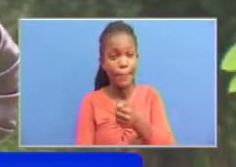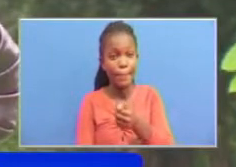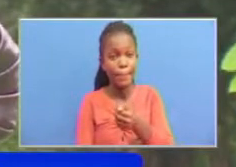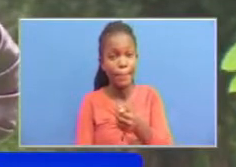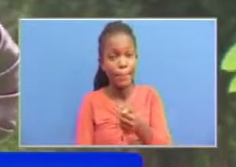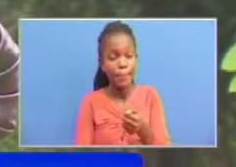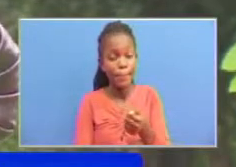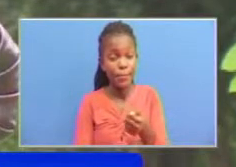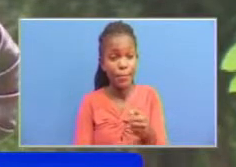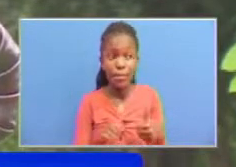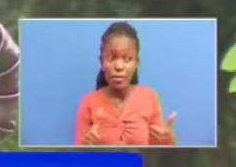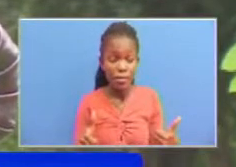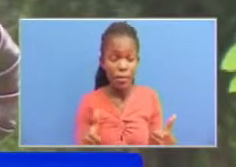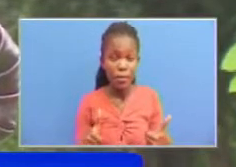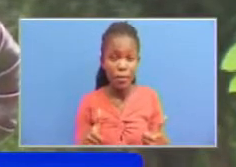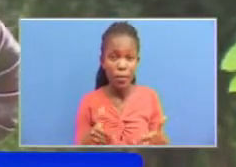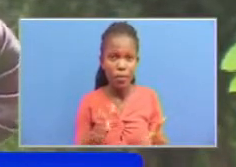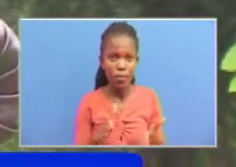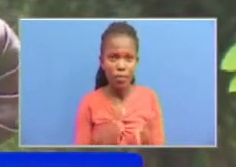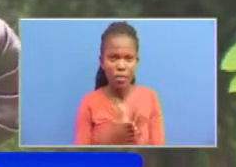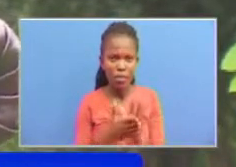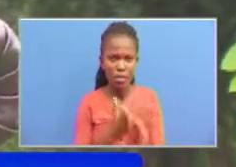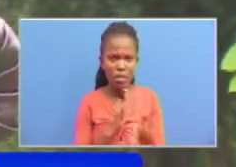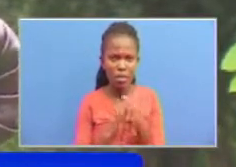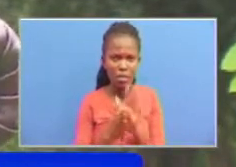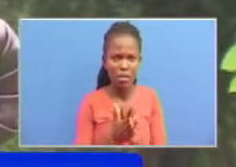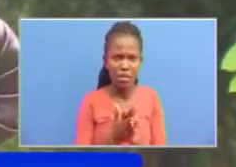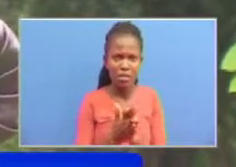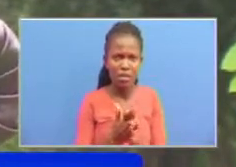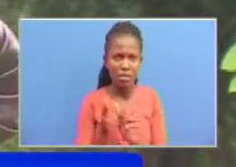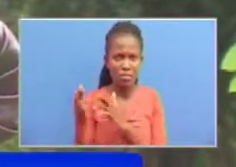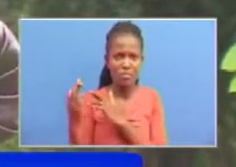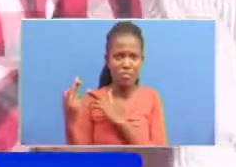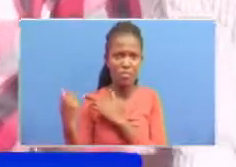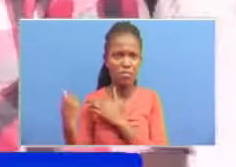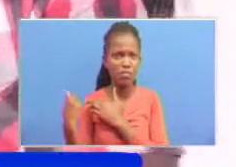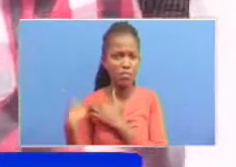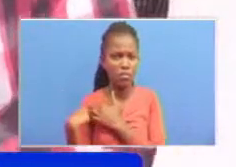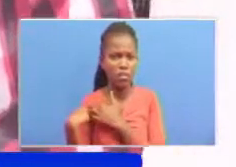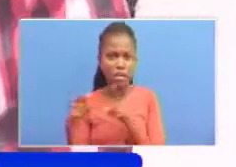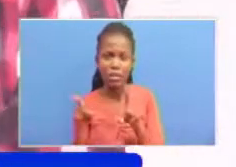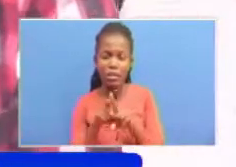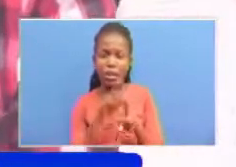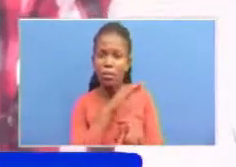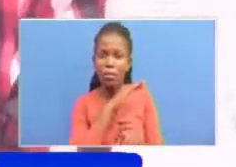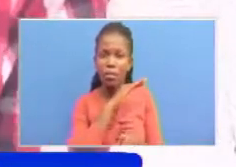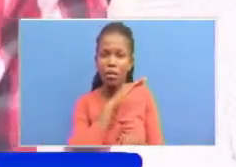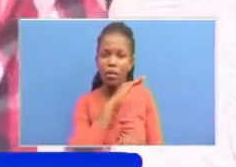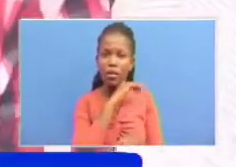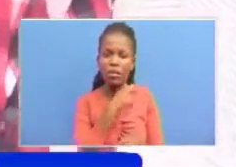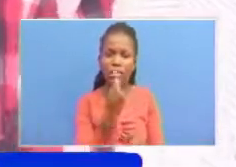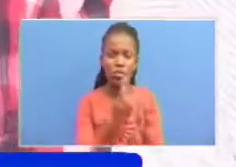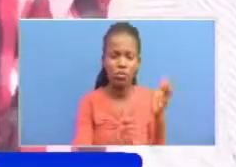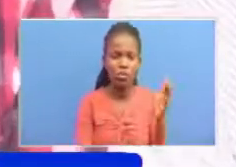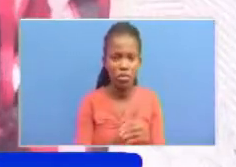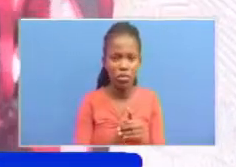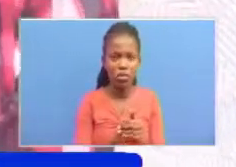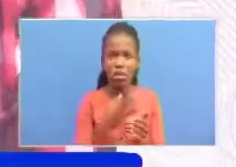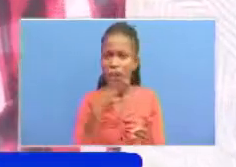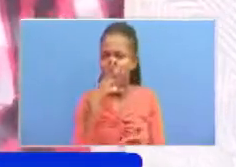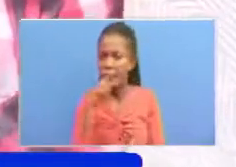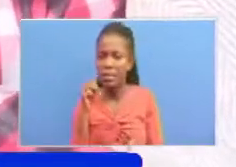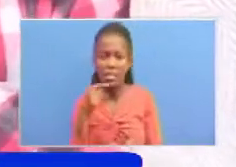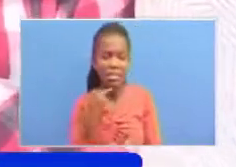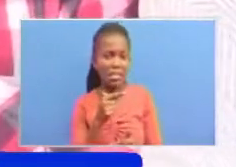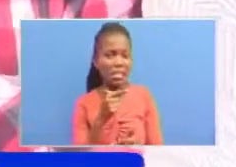right, without a measure of reciprocity. Raila na akia musungi anonese kana we, na nawe